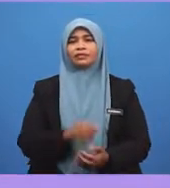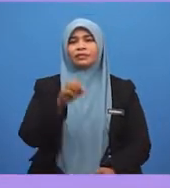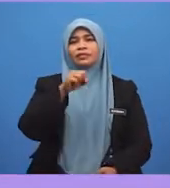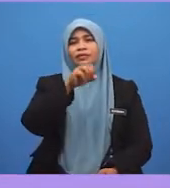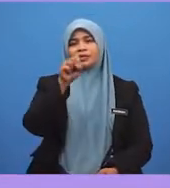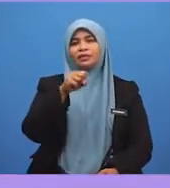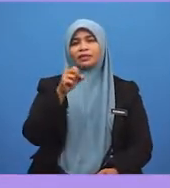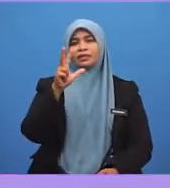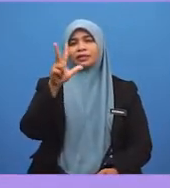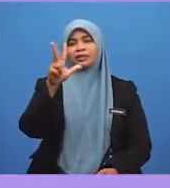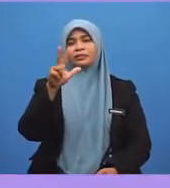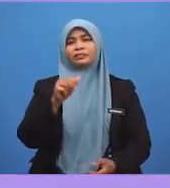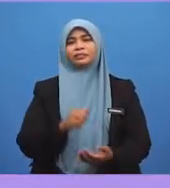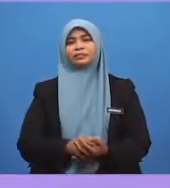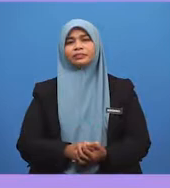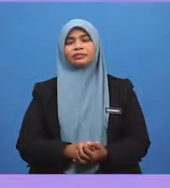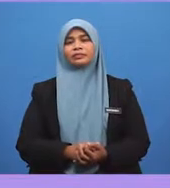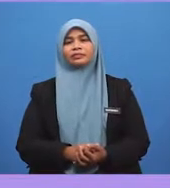Soalannya berbunyi begini.